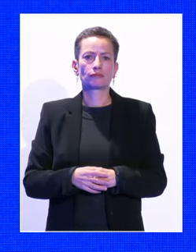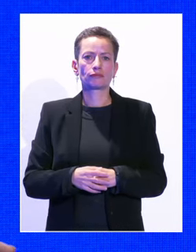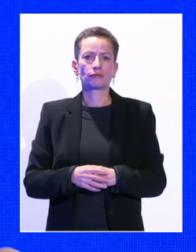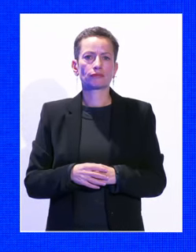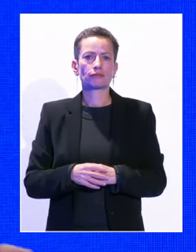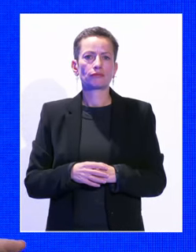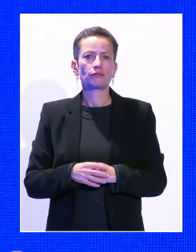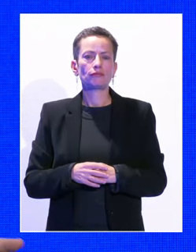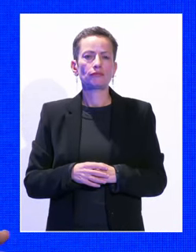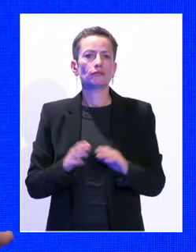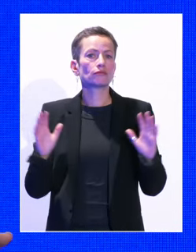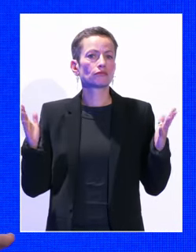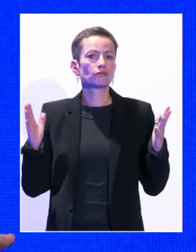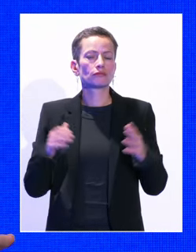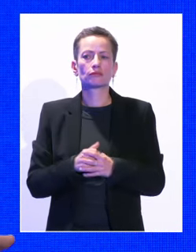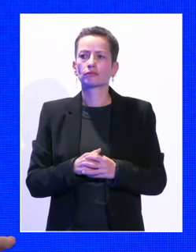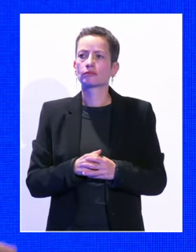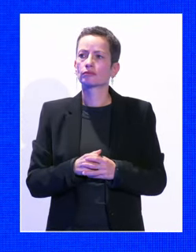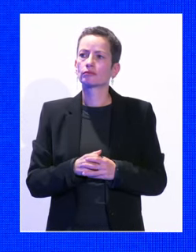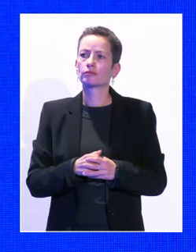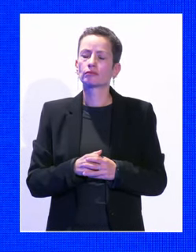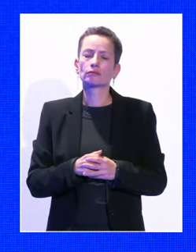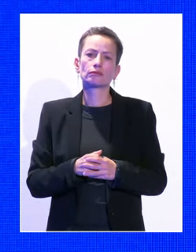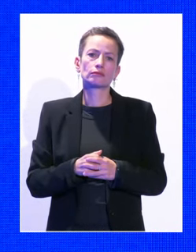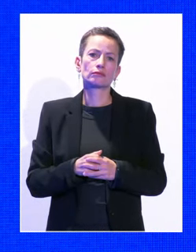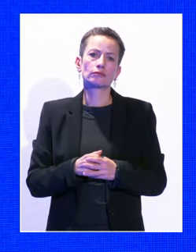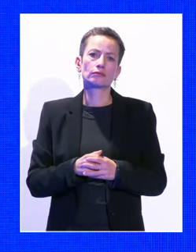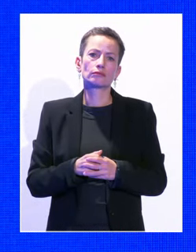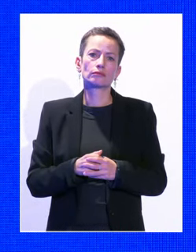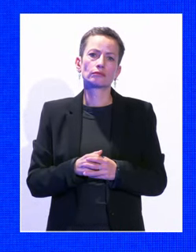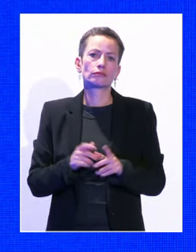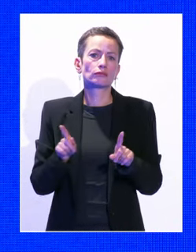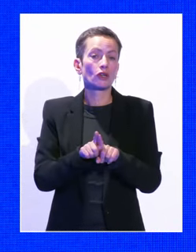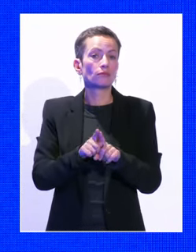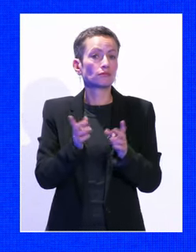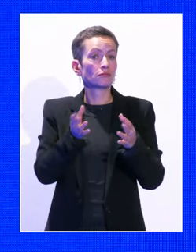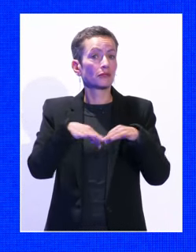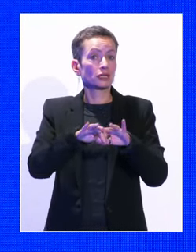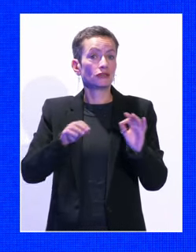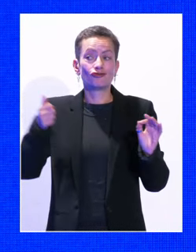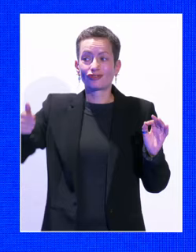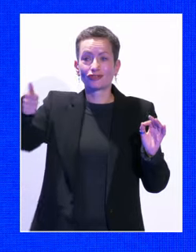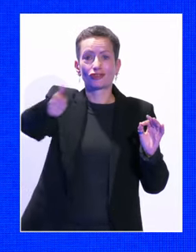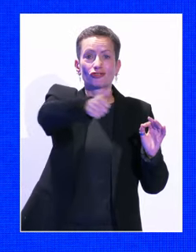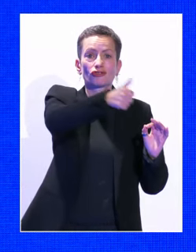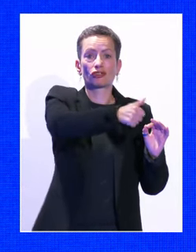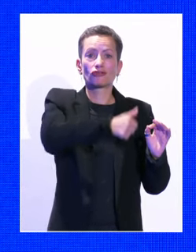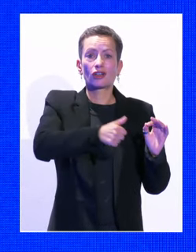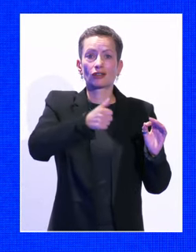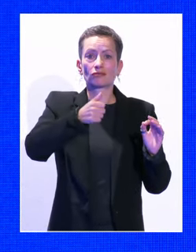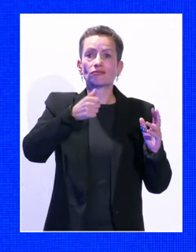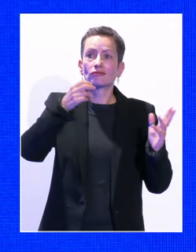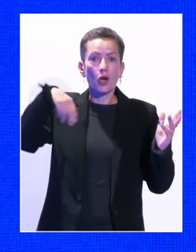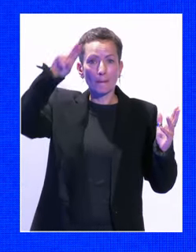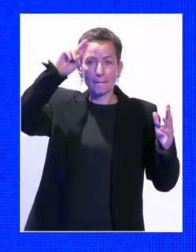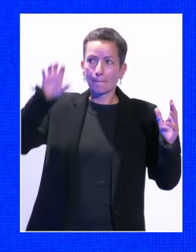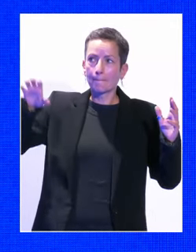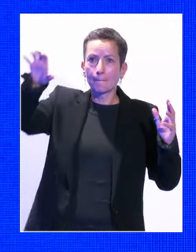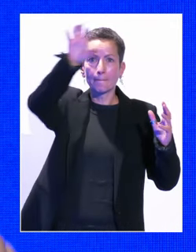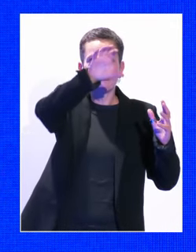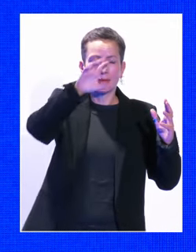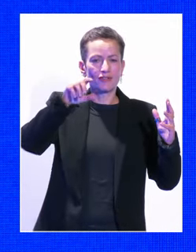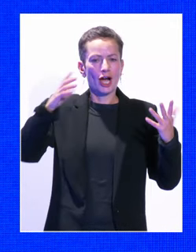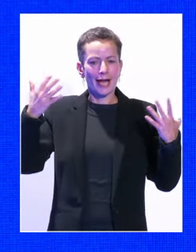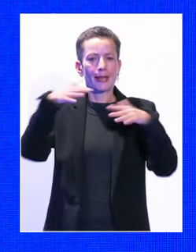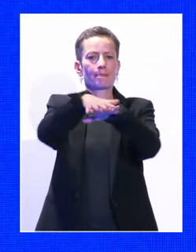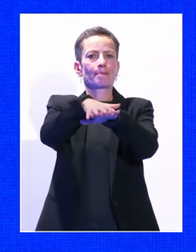C'est exactement de la même manière que chaque pays doit trouver sa place dans la symphonie européenne.